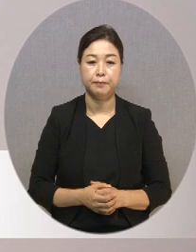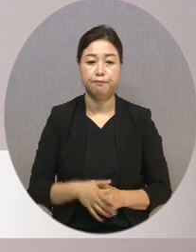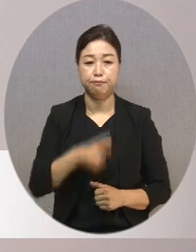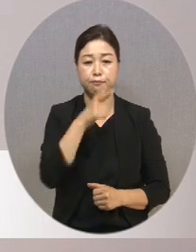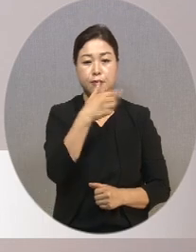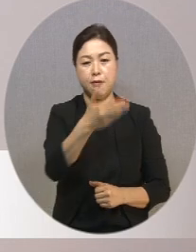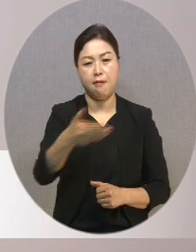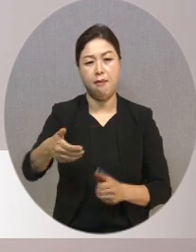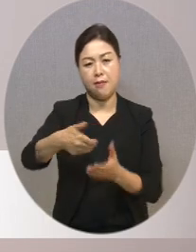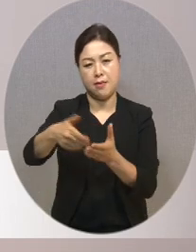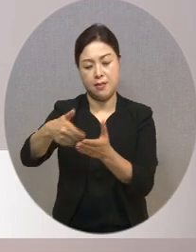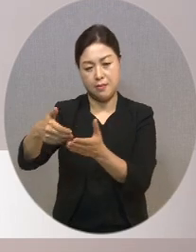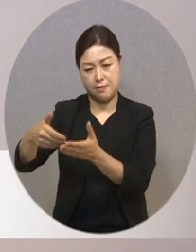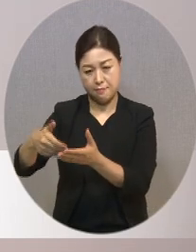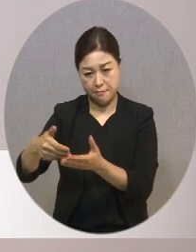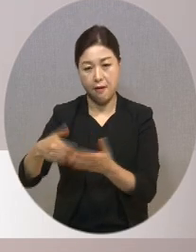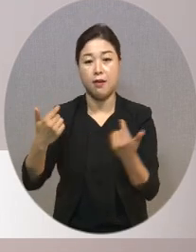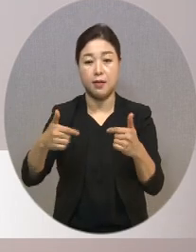된 경우는